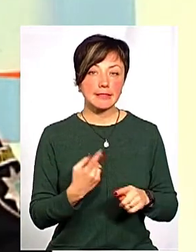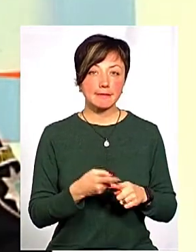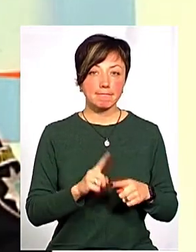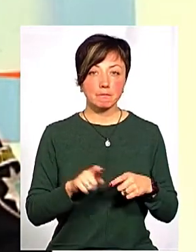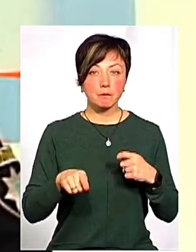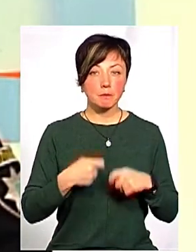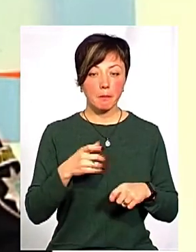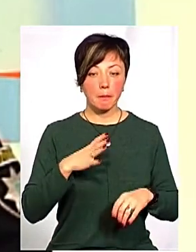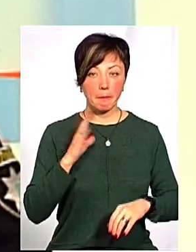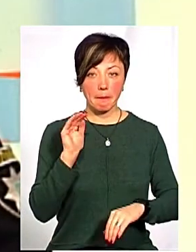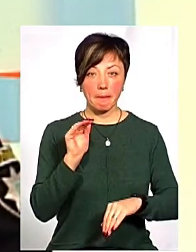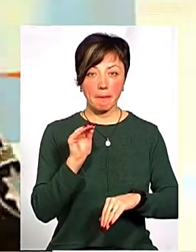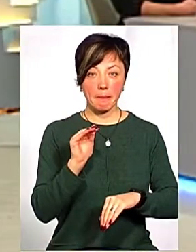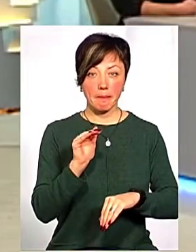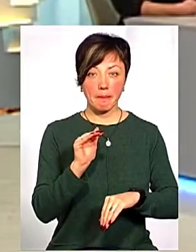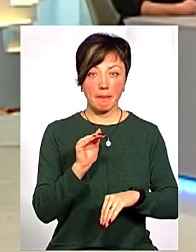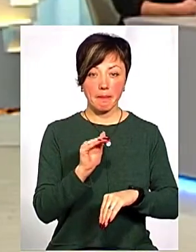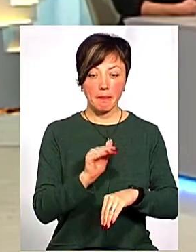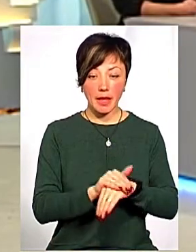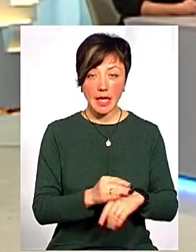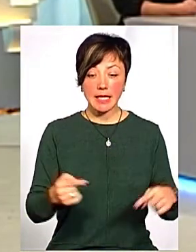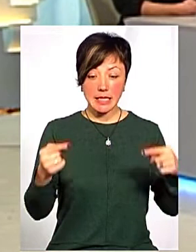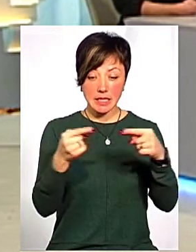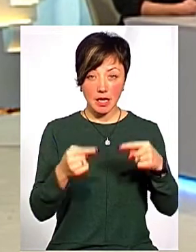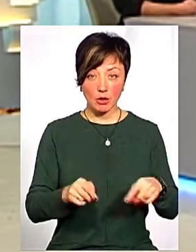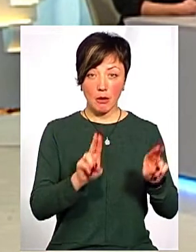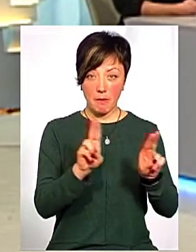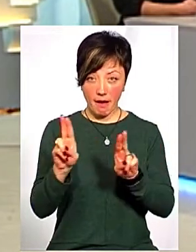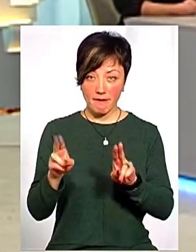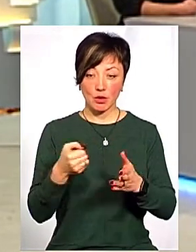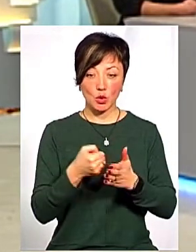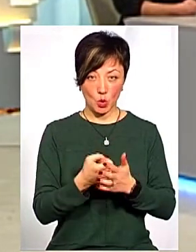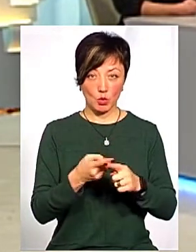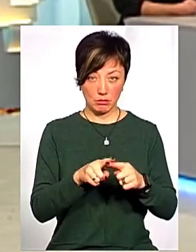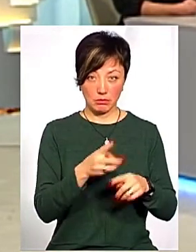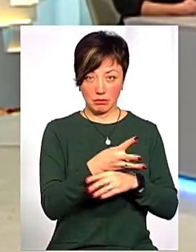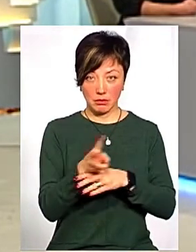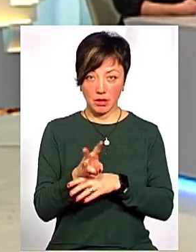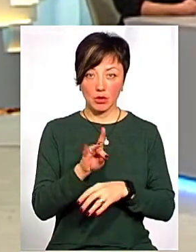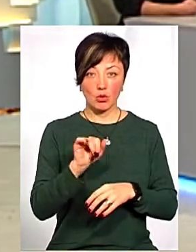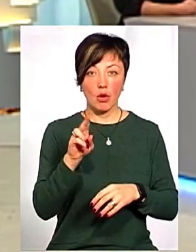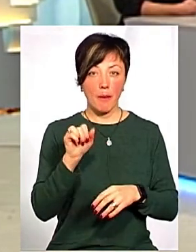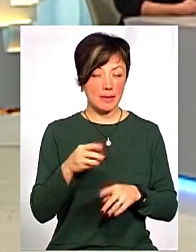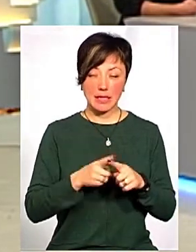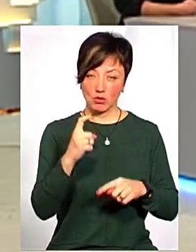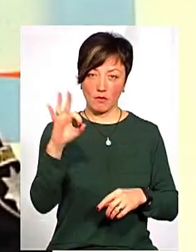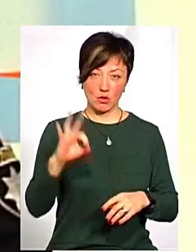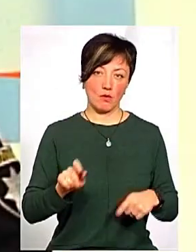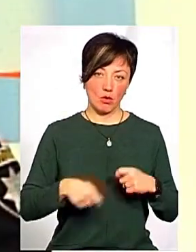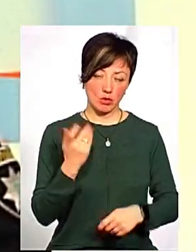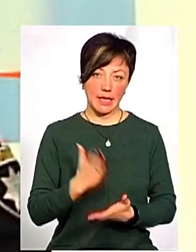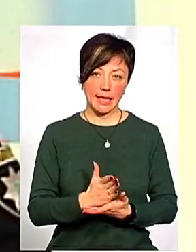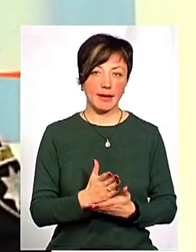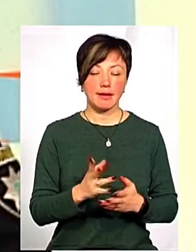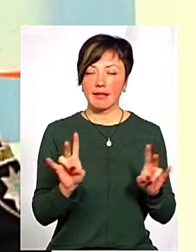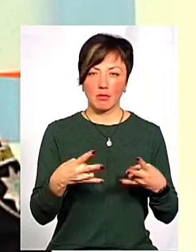дане порушення було зафіксовано згідно тих правил, які є до Трукама, все, це 100% порушення,